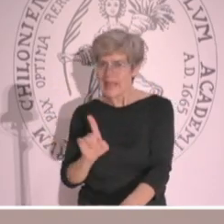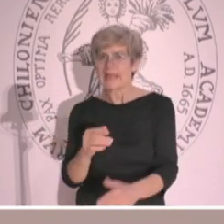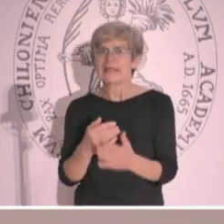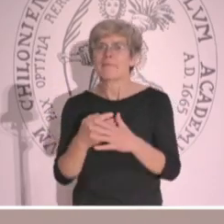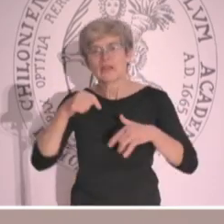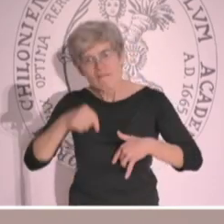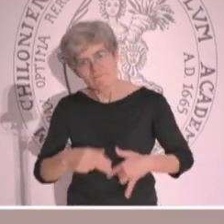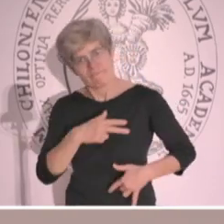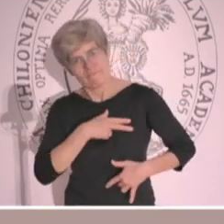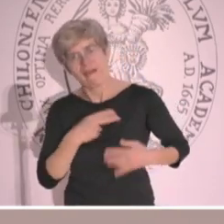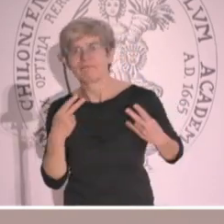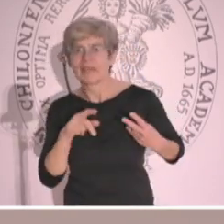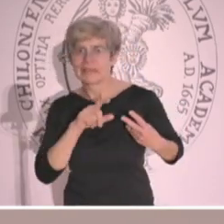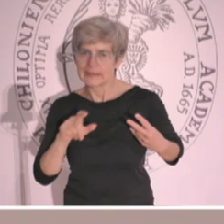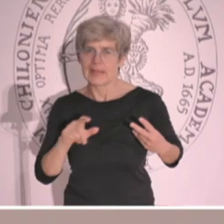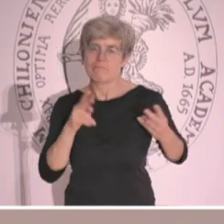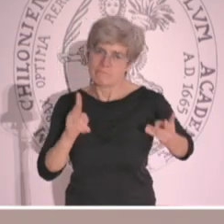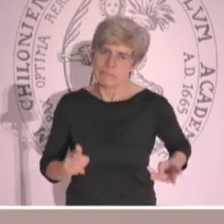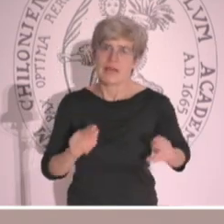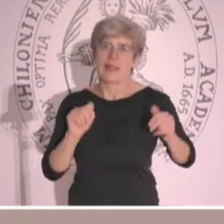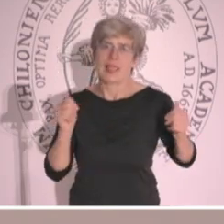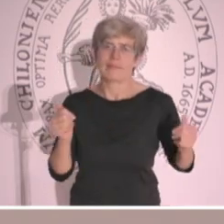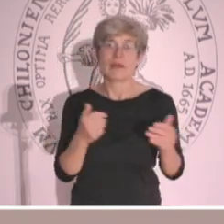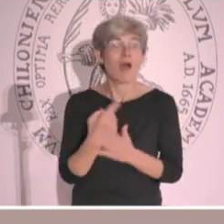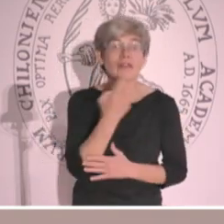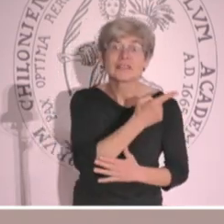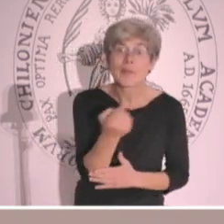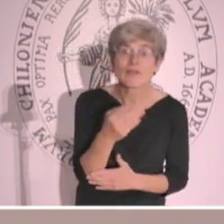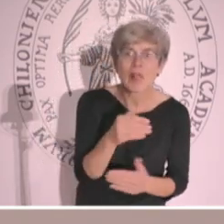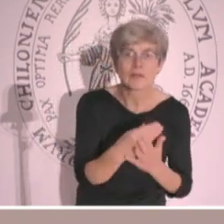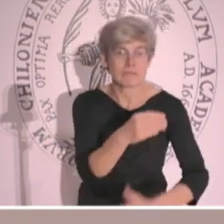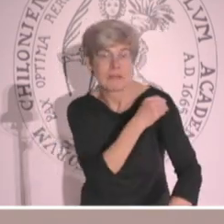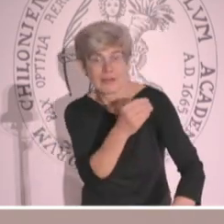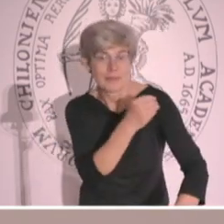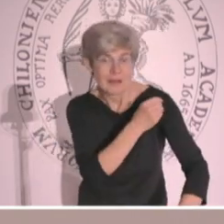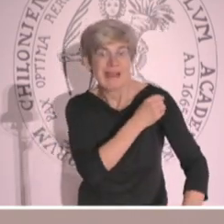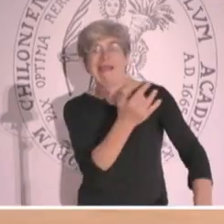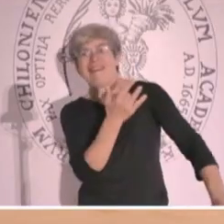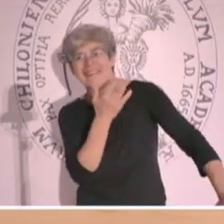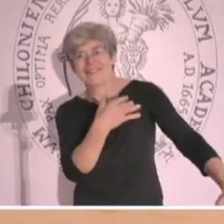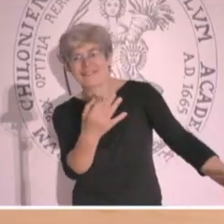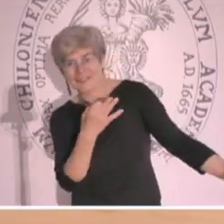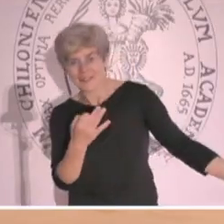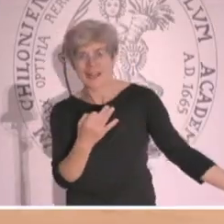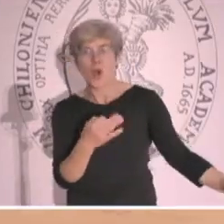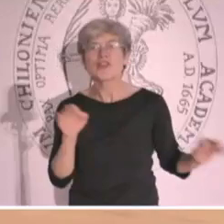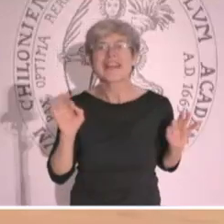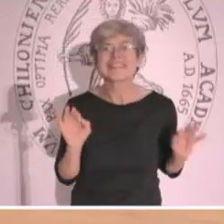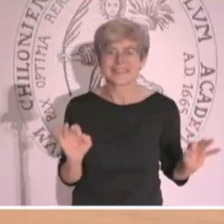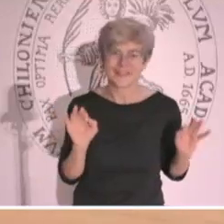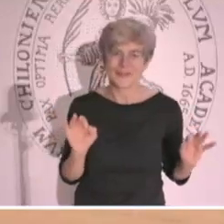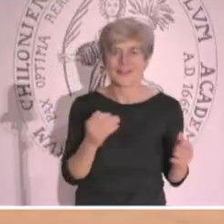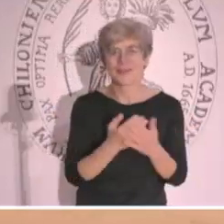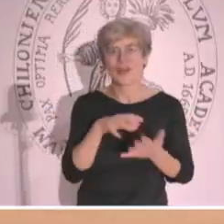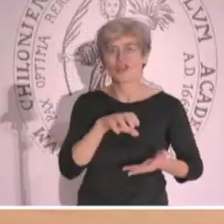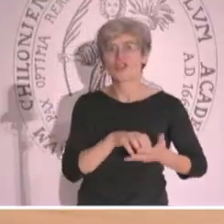sondern auch durch das Ungeduldige, vielleicht das Innovative, das Unvermutete, die neuen Ideen, die Sie mit in die